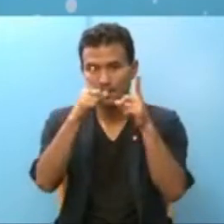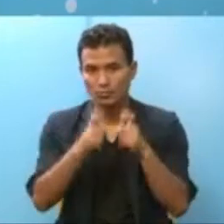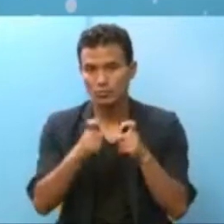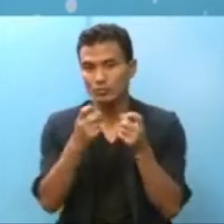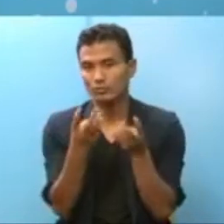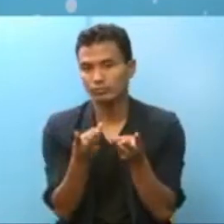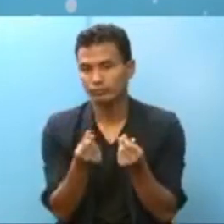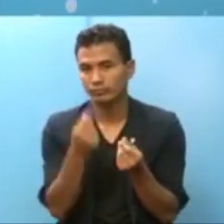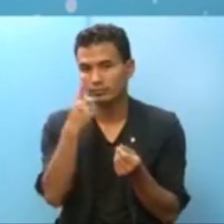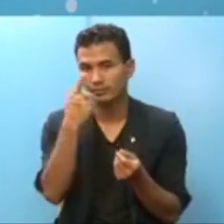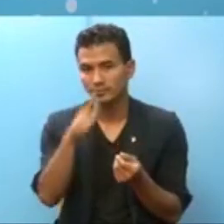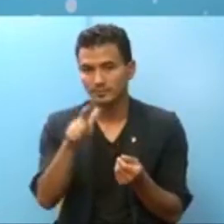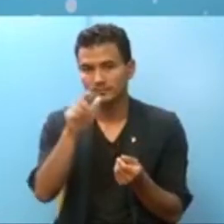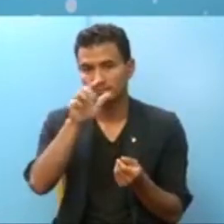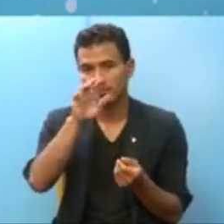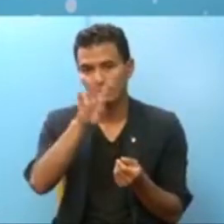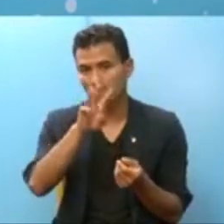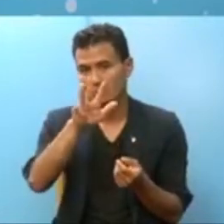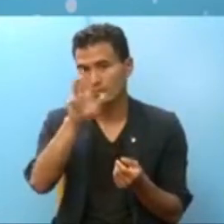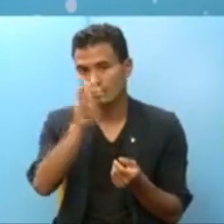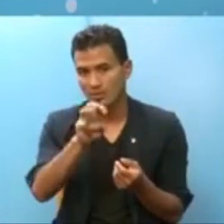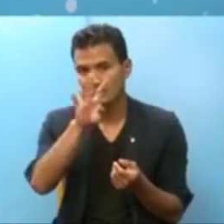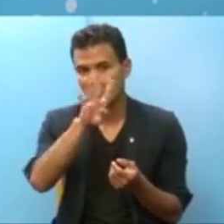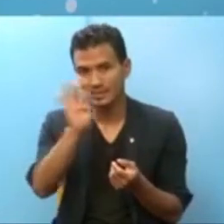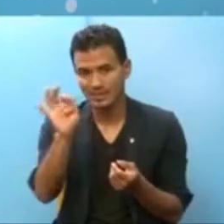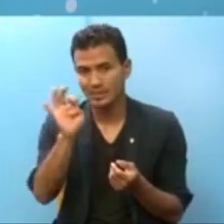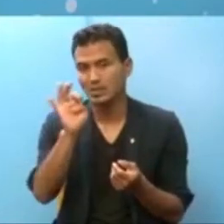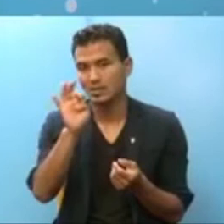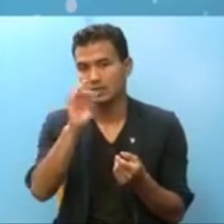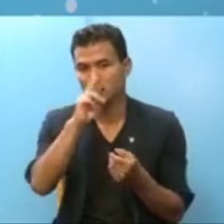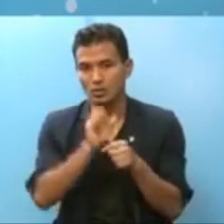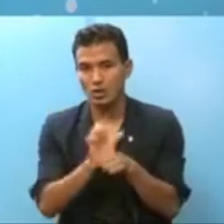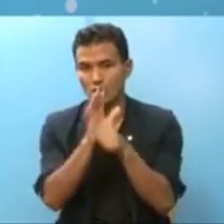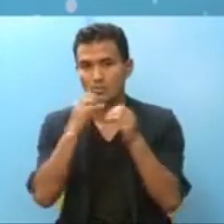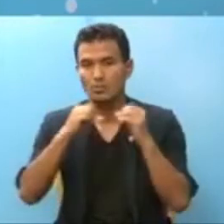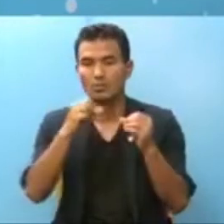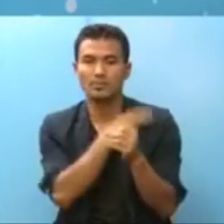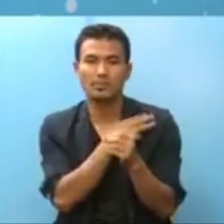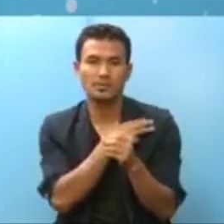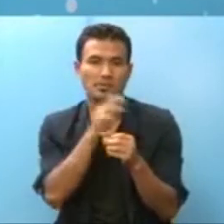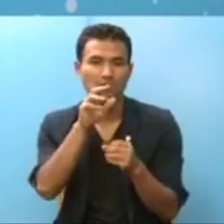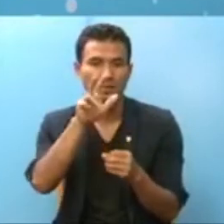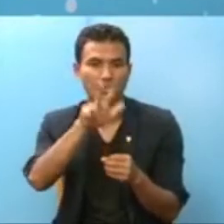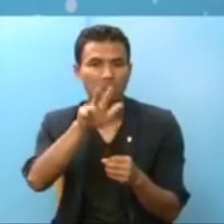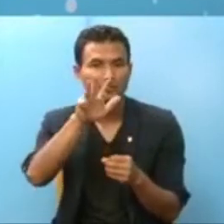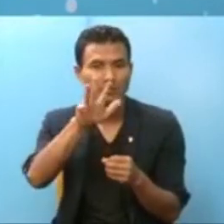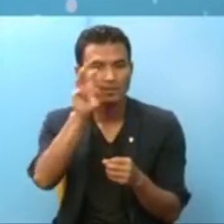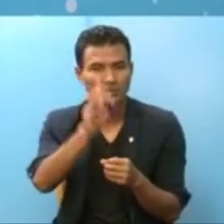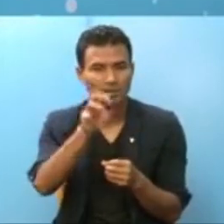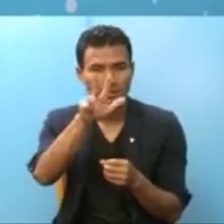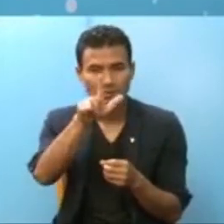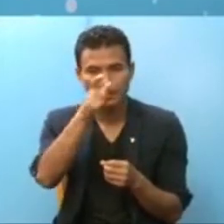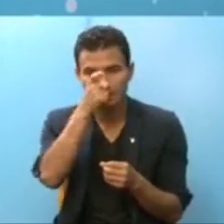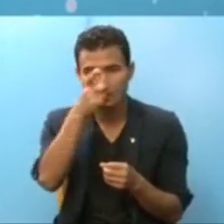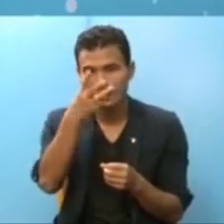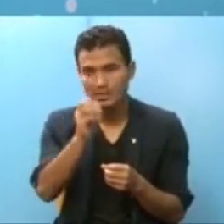गरने को संख्या एक लाक उनांचा सजार चार से चा रा शक्रिया प्रयोक करता उनान नब्बे अजार सासे तीस